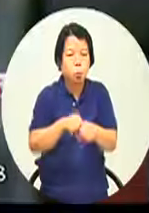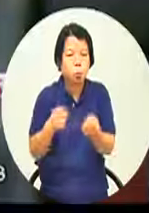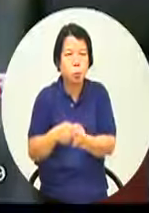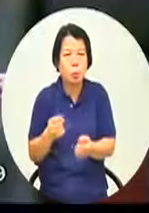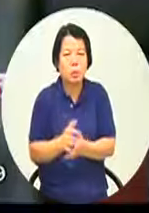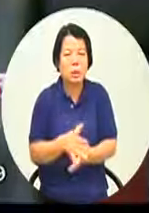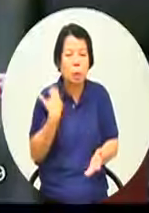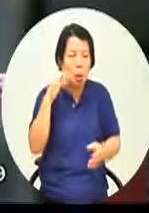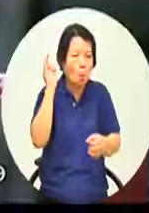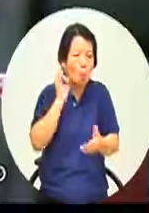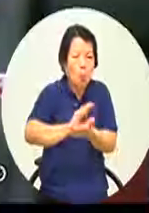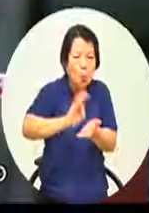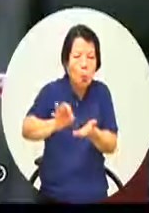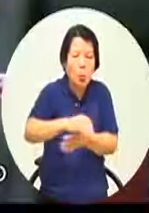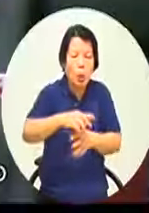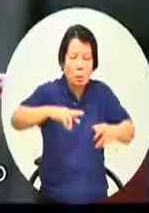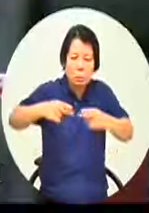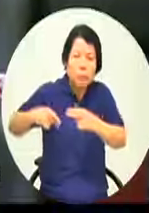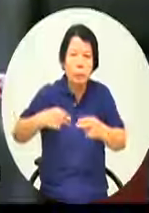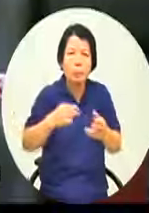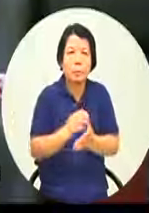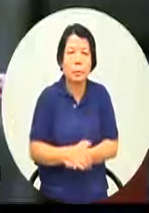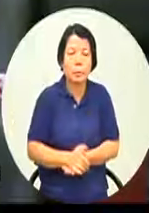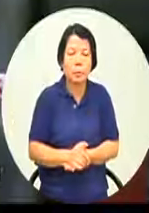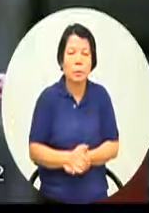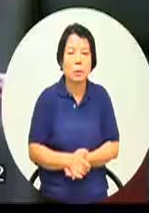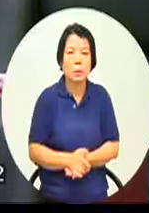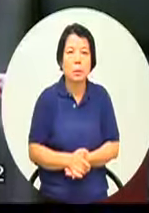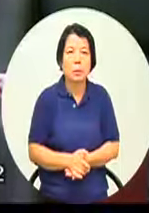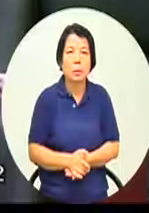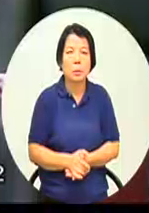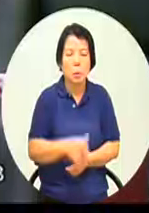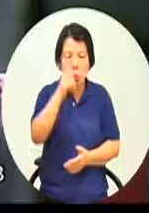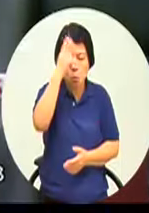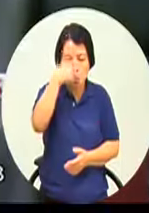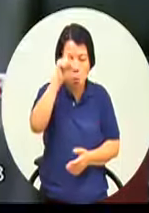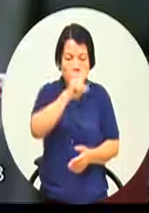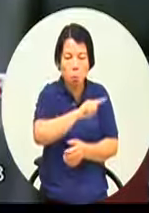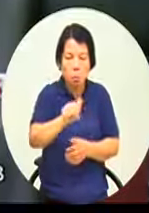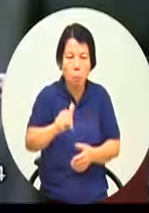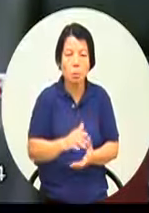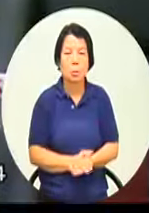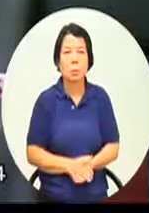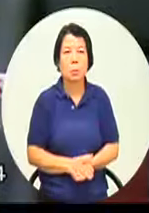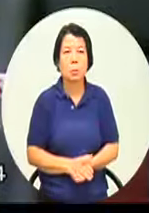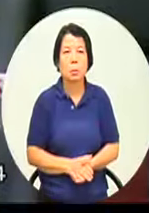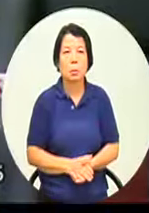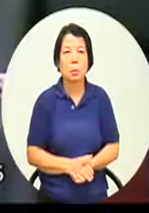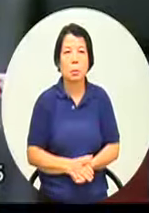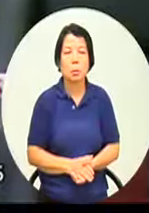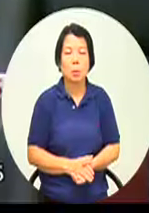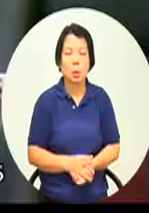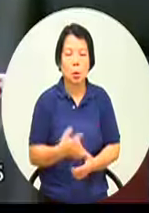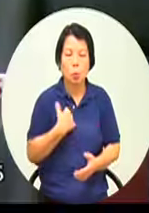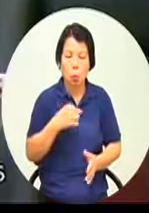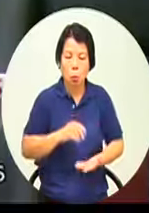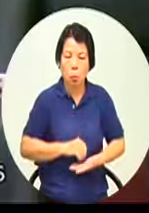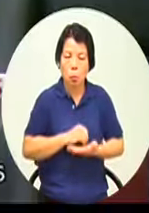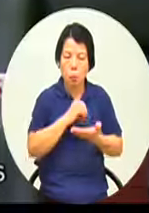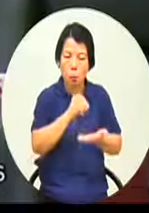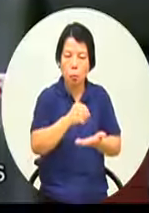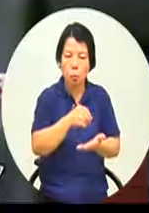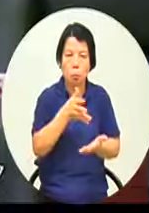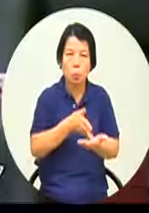无法度来改善来拯救我们这个古迹的哈、哦、啊，所以。本席特别提出